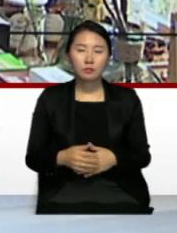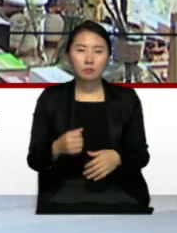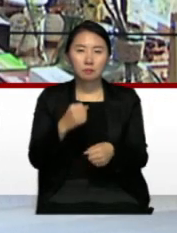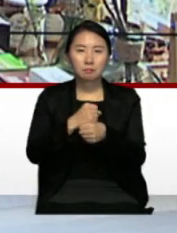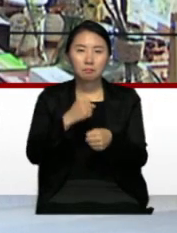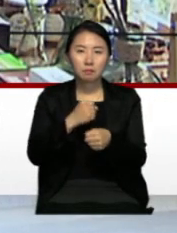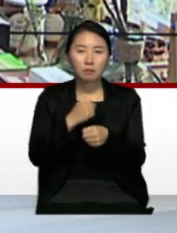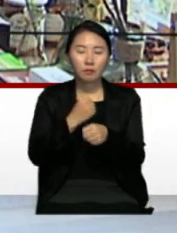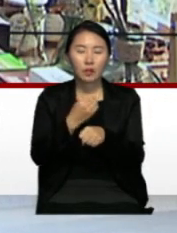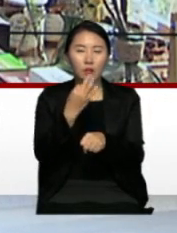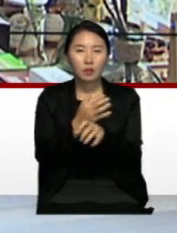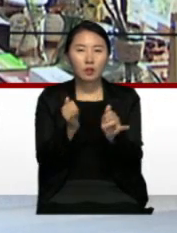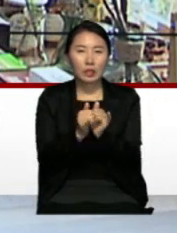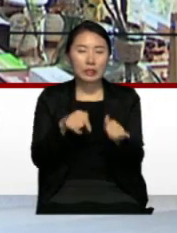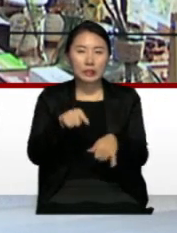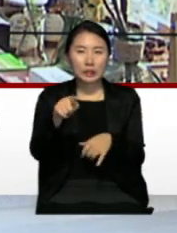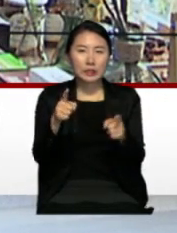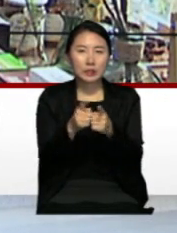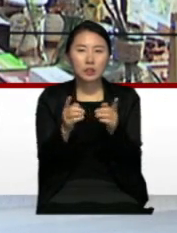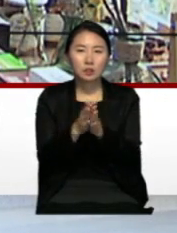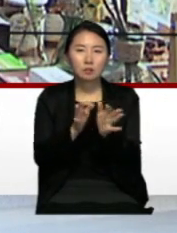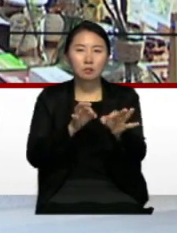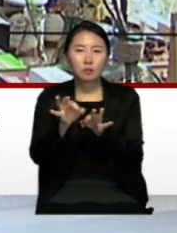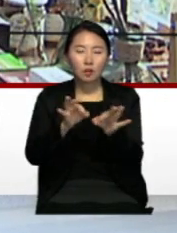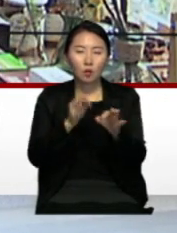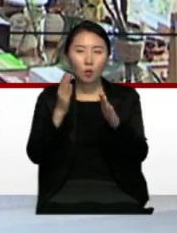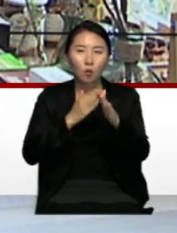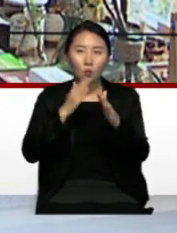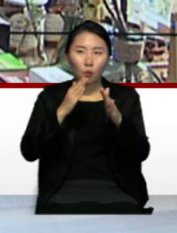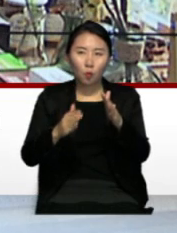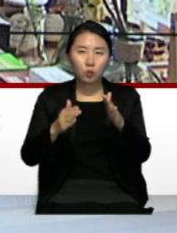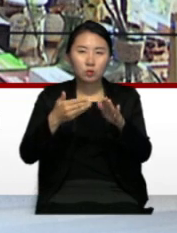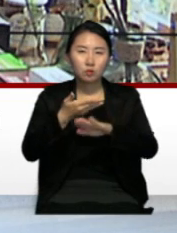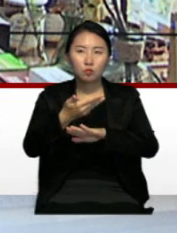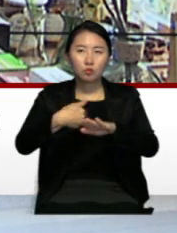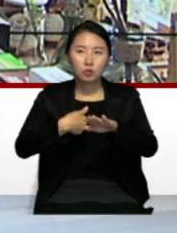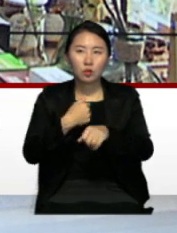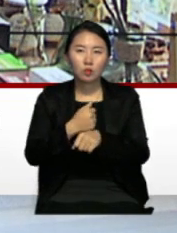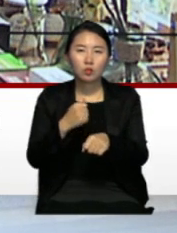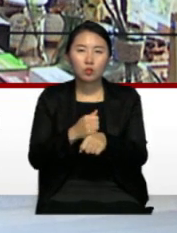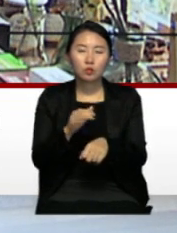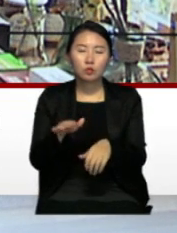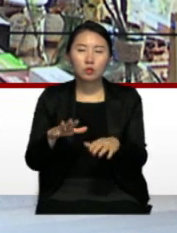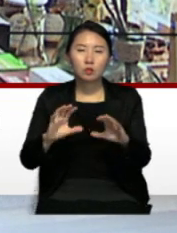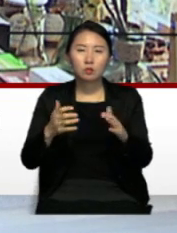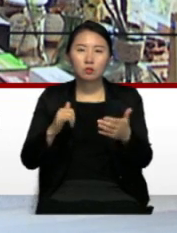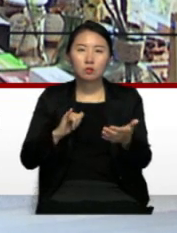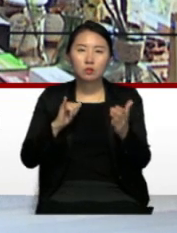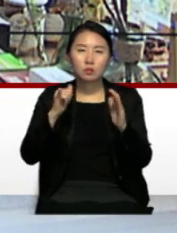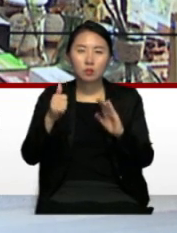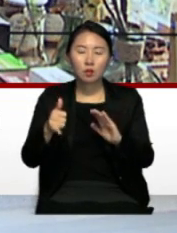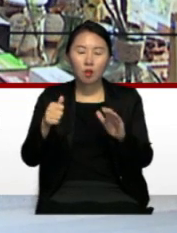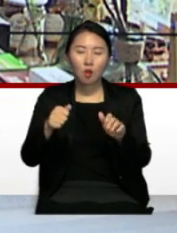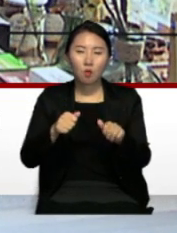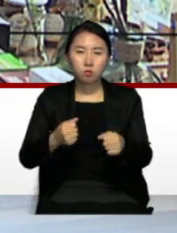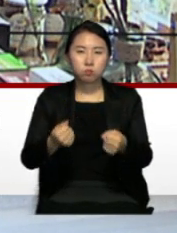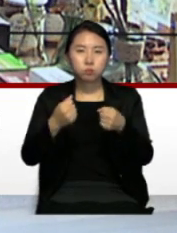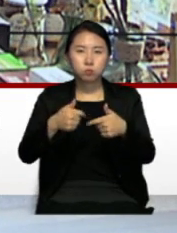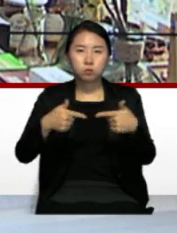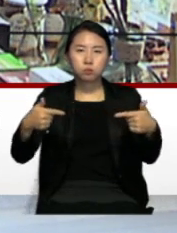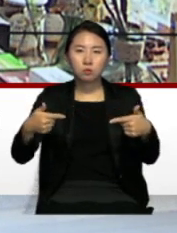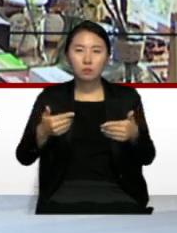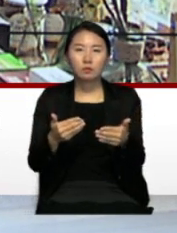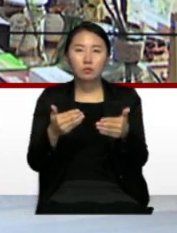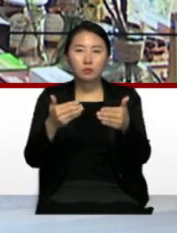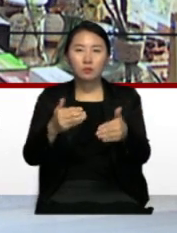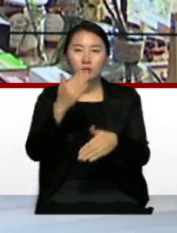생산자와 소비자의 직거래를 통해 공정한 가격을 지불하는 공정무역. 우리나라는 물론 전 세계적으로 활발하게 진행되고